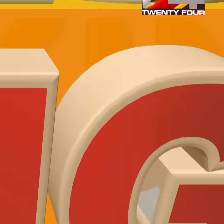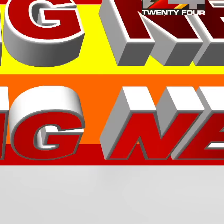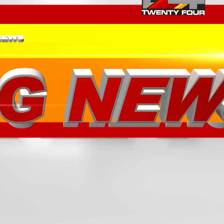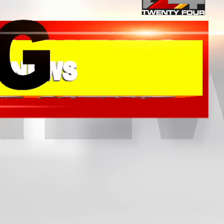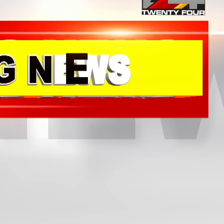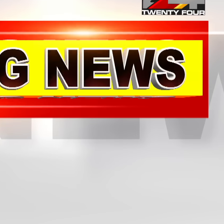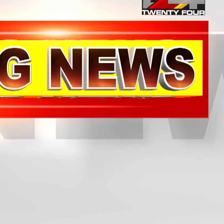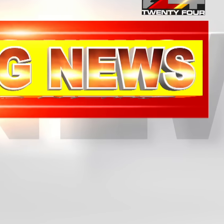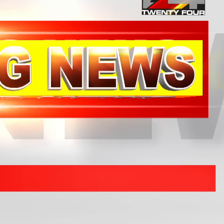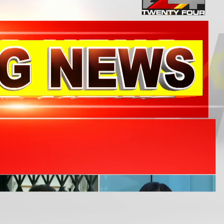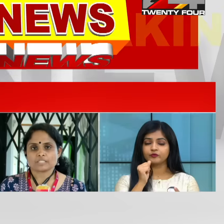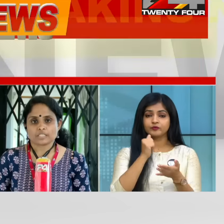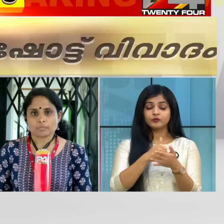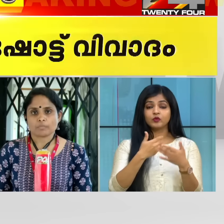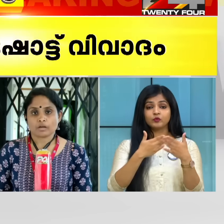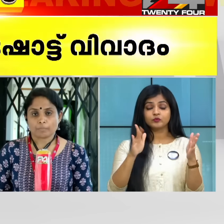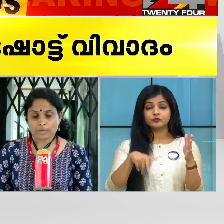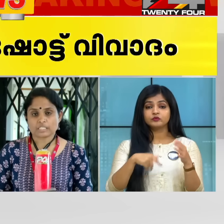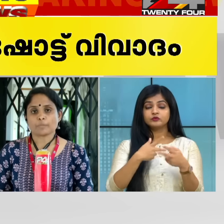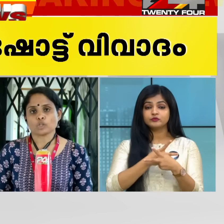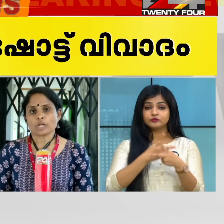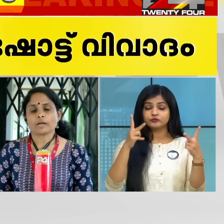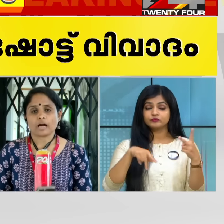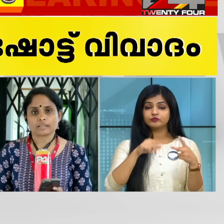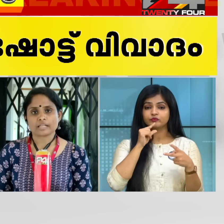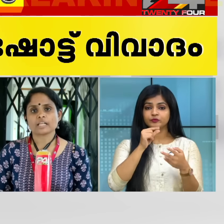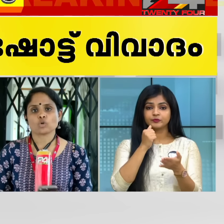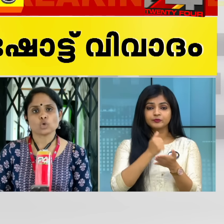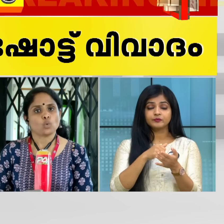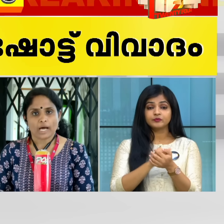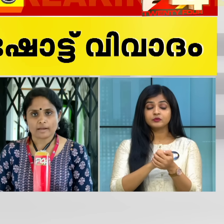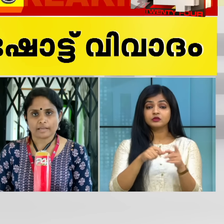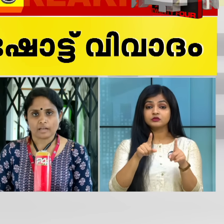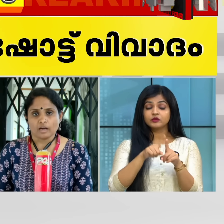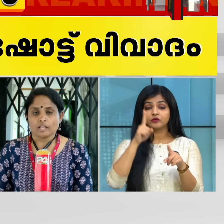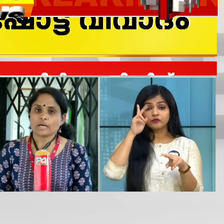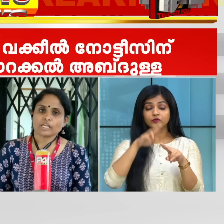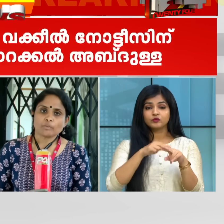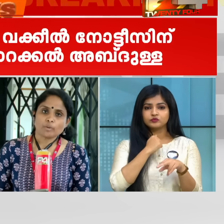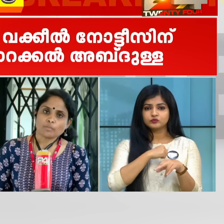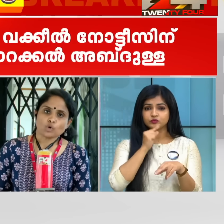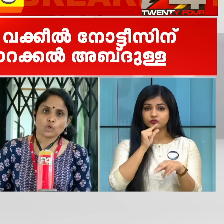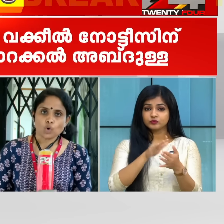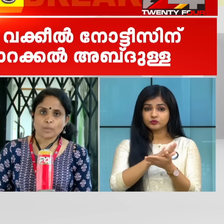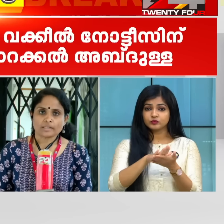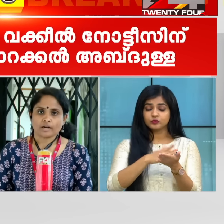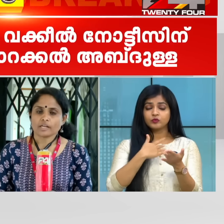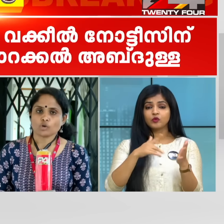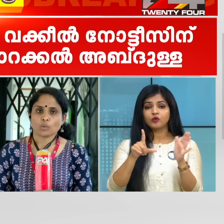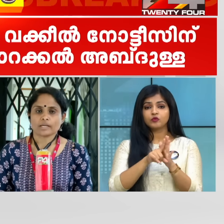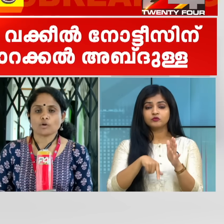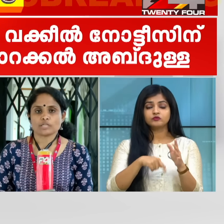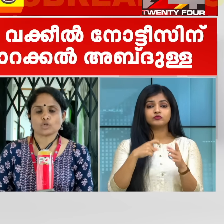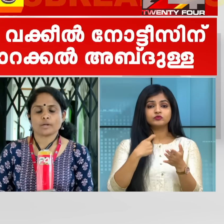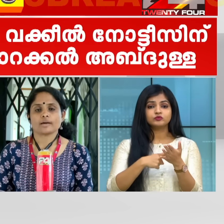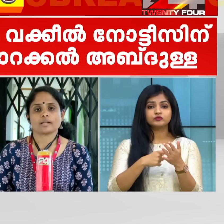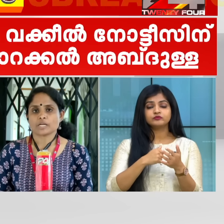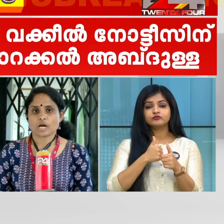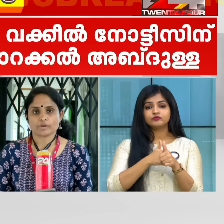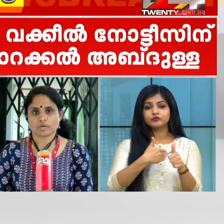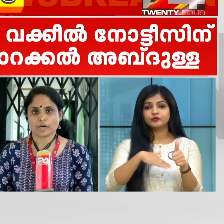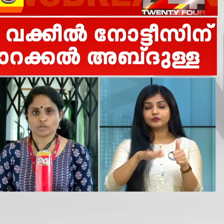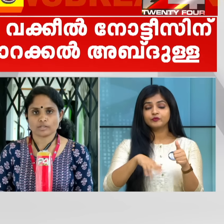നടത്തണം, അത് പരസ്യമായി പ്രസിദ്ധപ്പെടുത്തണം. അത്തരത്തിൽ ഒന്നും ഉണ്ടായില്ലെങ്കിൽ നിയമ നടപടിയുമായി മുന്നോട്ട് പോകും എന്നാണ് ഈ ഒരു വക്കീൽ നോട്ടീസിലൂടെ